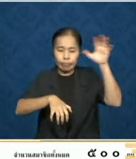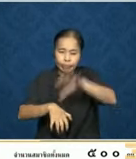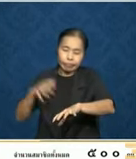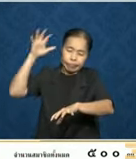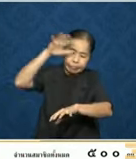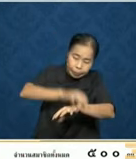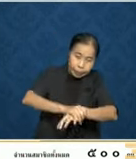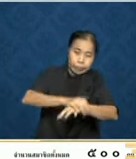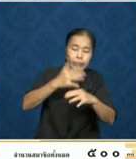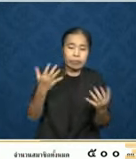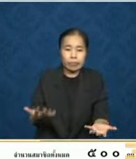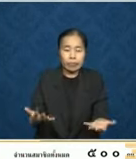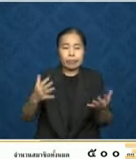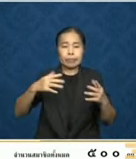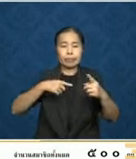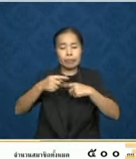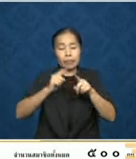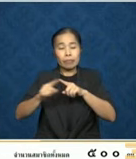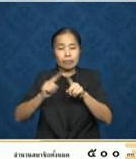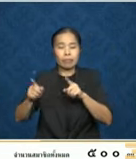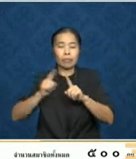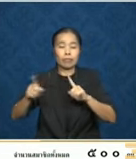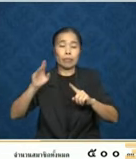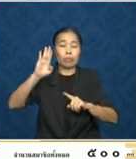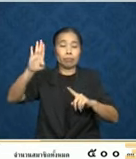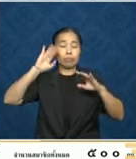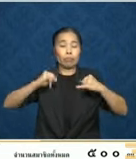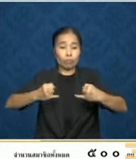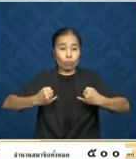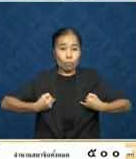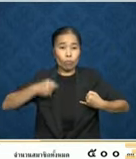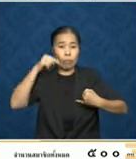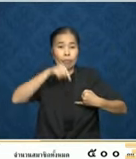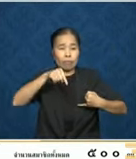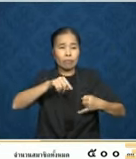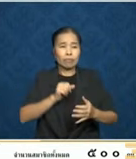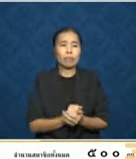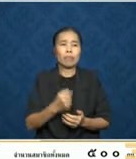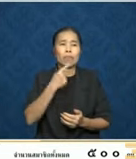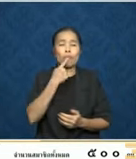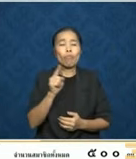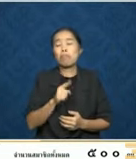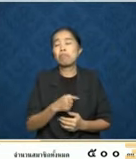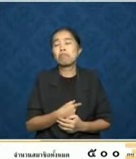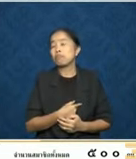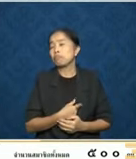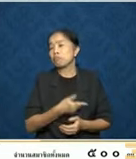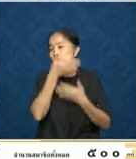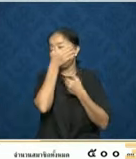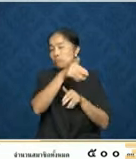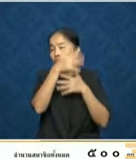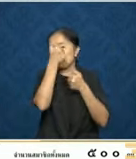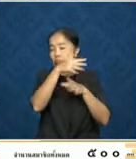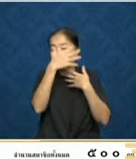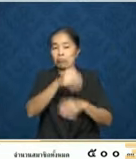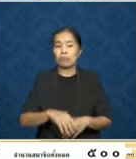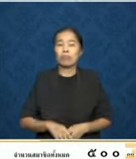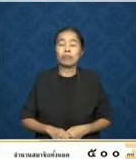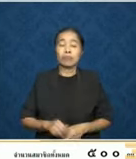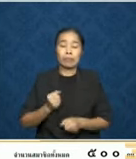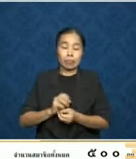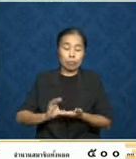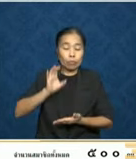บด้วยพลาสติกแต่บริษัทเจ้าของบ่อขยะแพร่กระสาใหม่แห่งนี้กลับเพิกเฉยไม่ยอมลงทุนทั้งที่มาตร